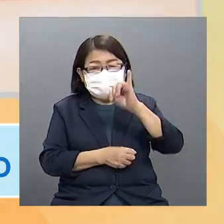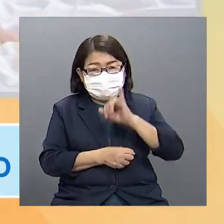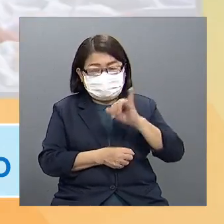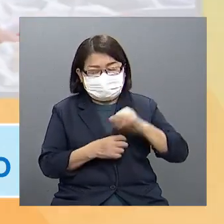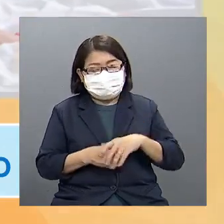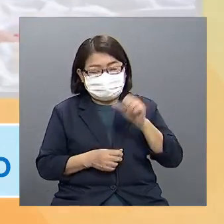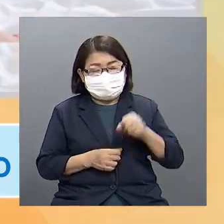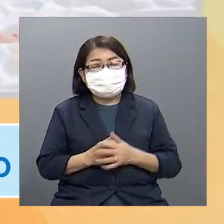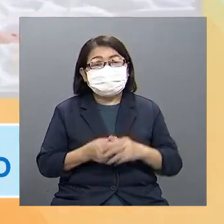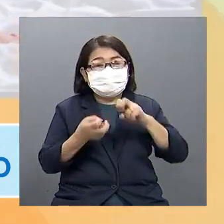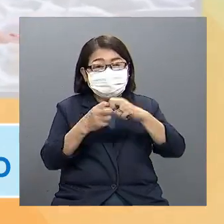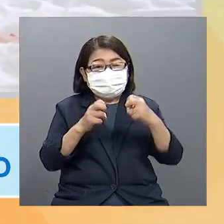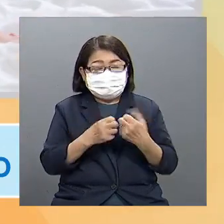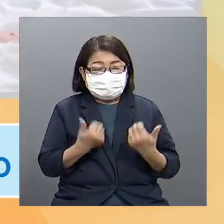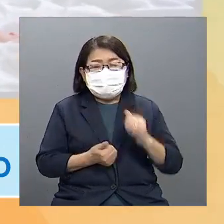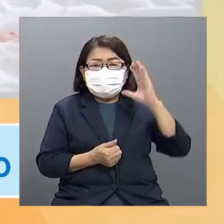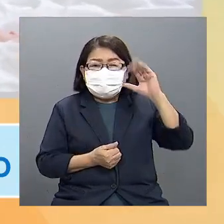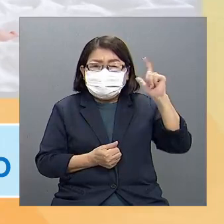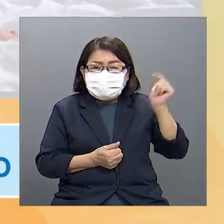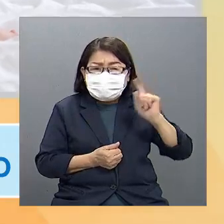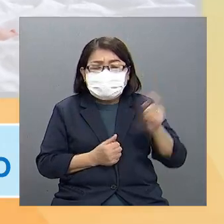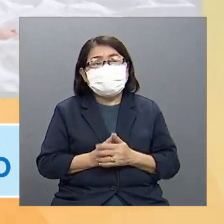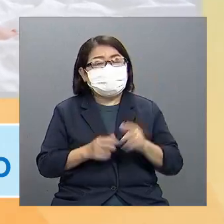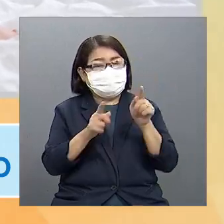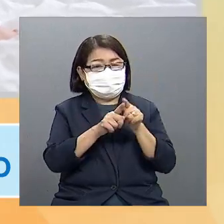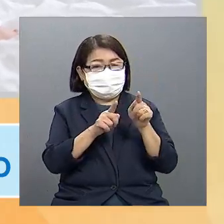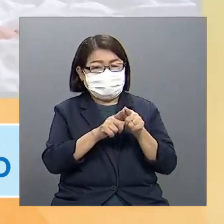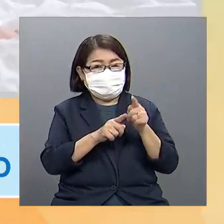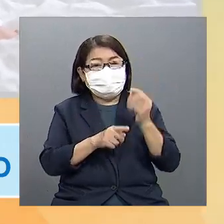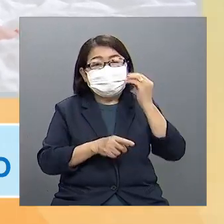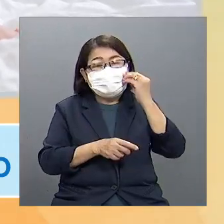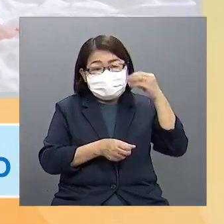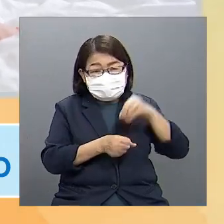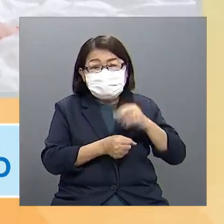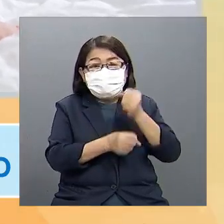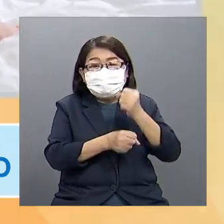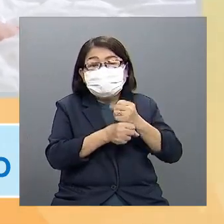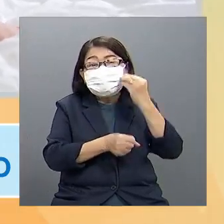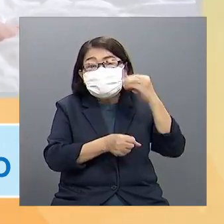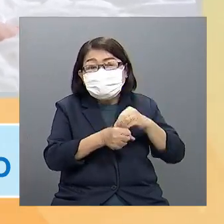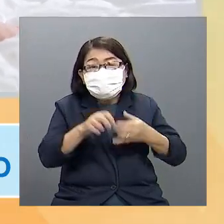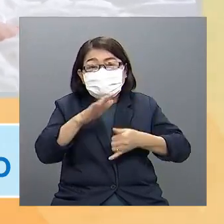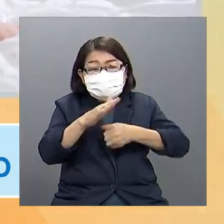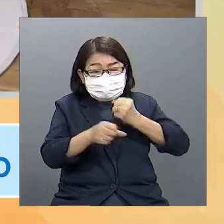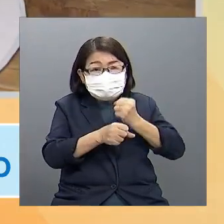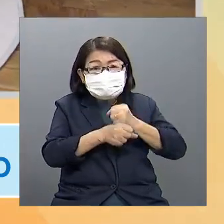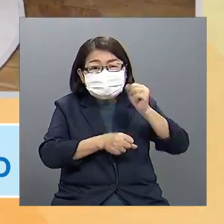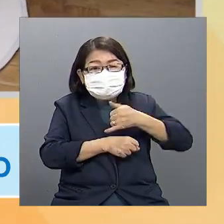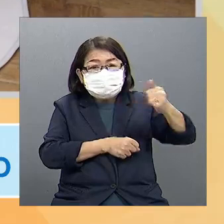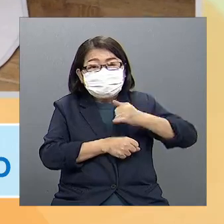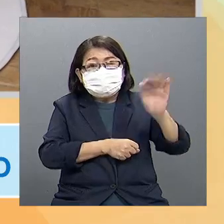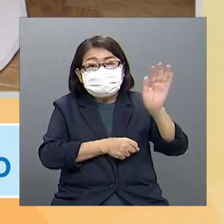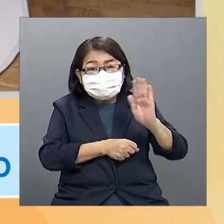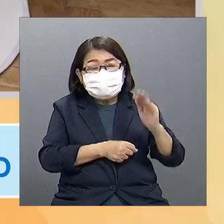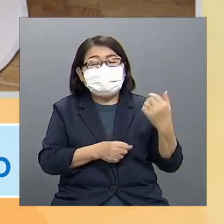อนนี้คุณพ่อคุณแม่ก็จำนวนหนึ่ง work from home ซึ่งจะเป็นทั้งจุดแข็งและข้อควรระวังจุด